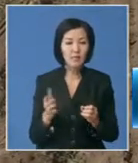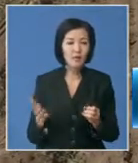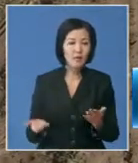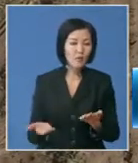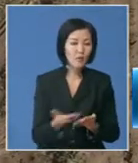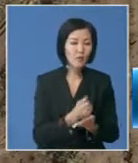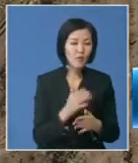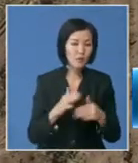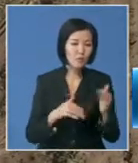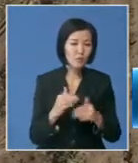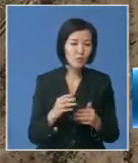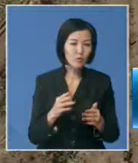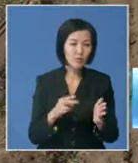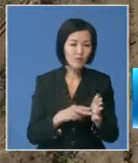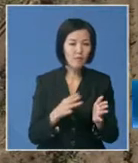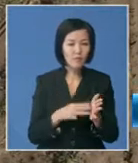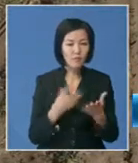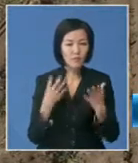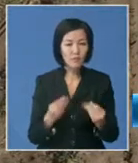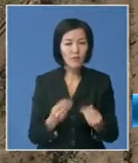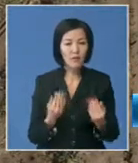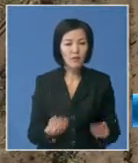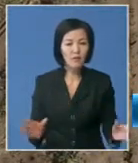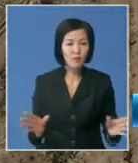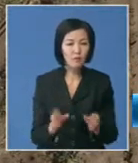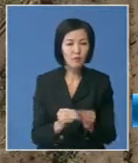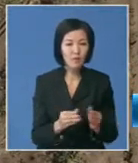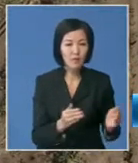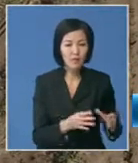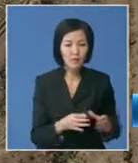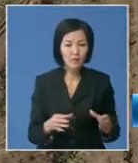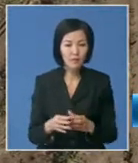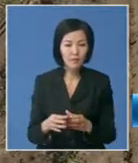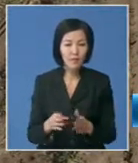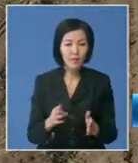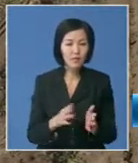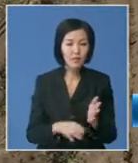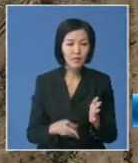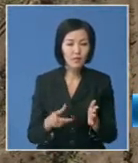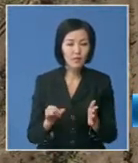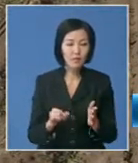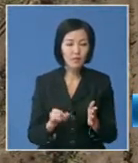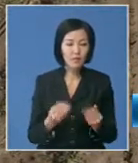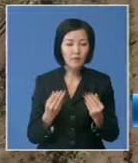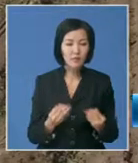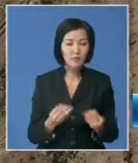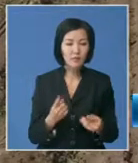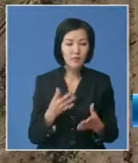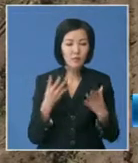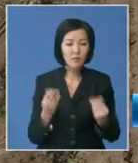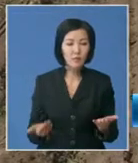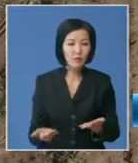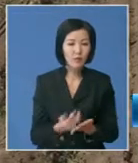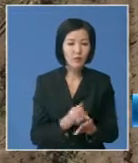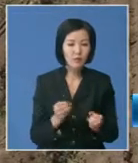за 78 дней а в этом году мы объединились в кооператив и посеяли 90 гектаров свеклы сейчас мы в день убираем